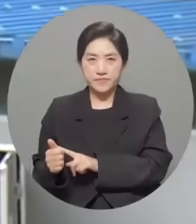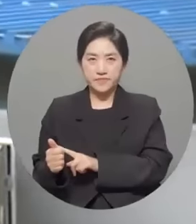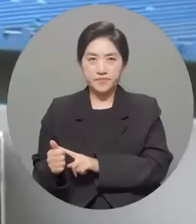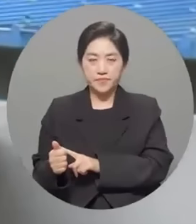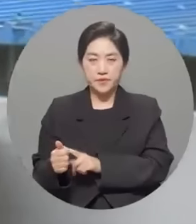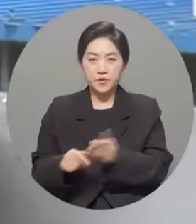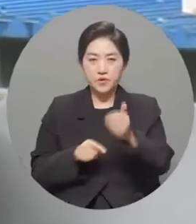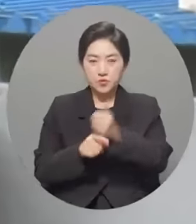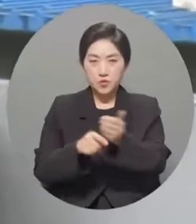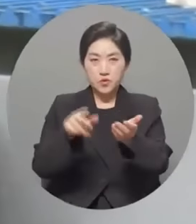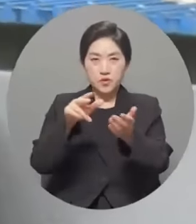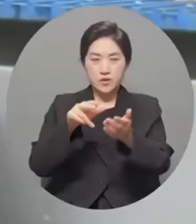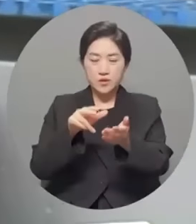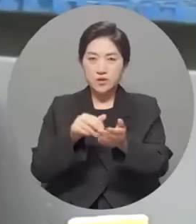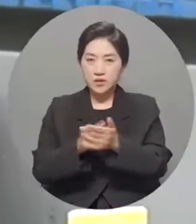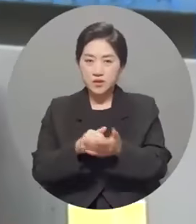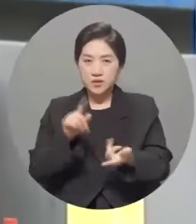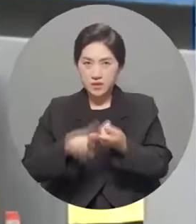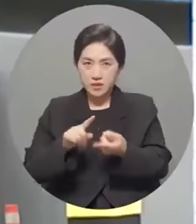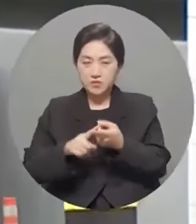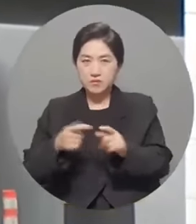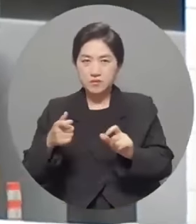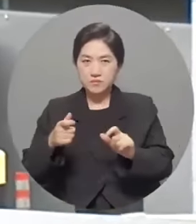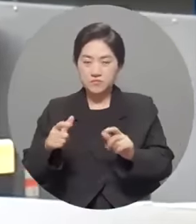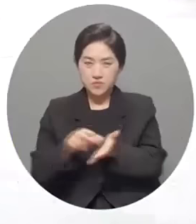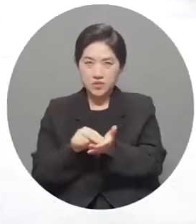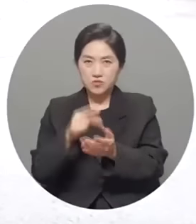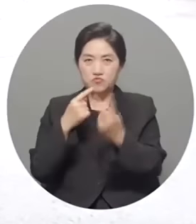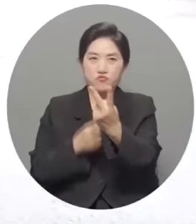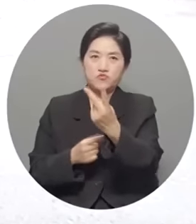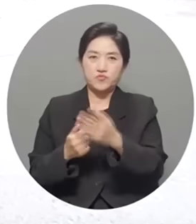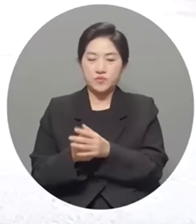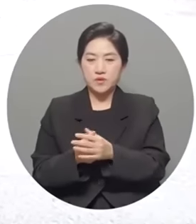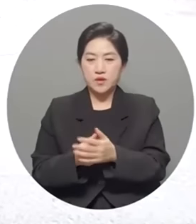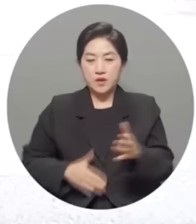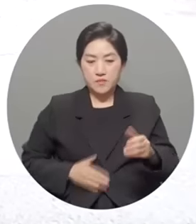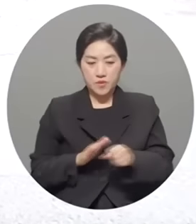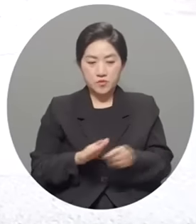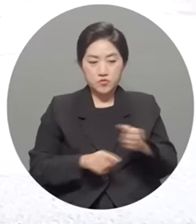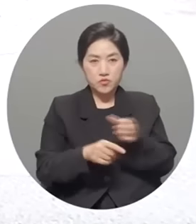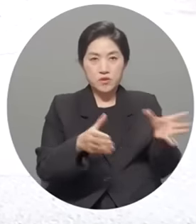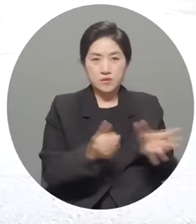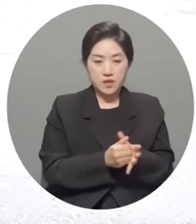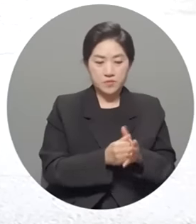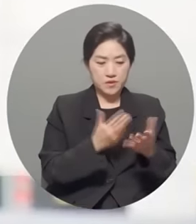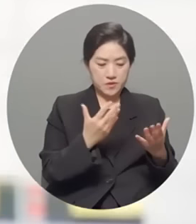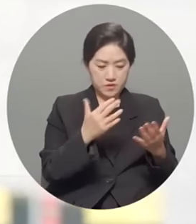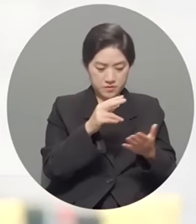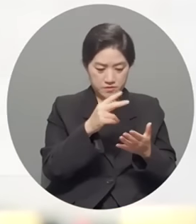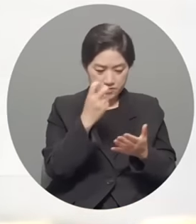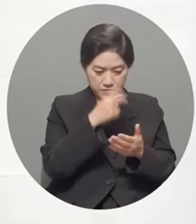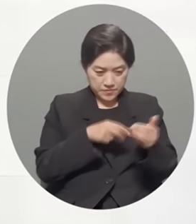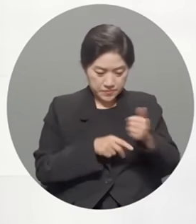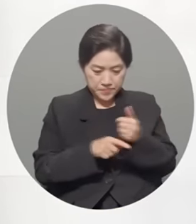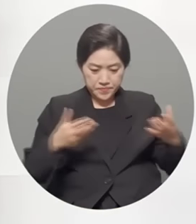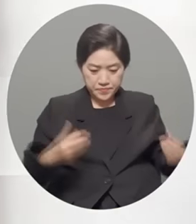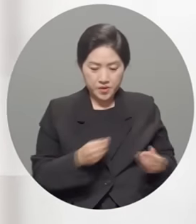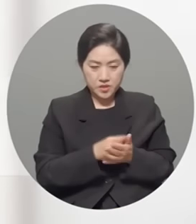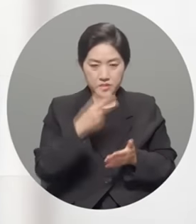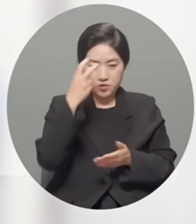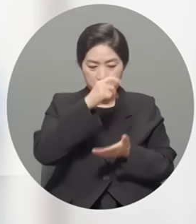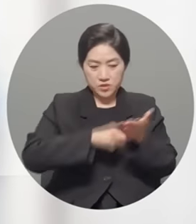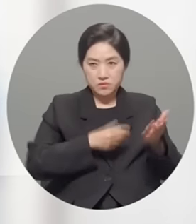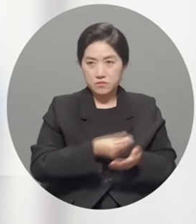조사 쟁점은 두 갈래로 예상됩니다. 먼저 이미 해병대 수사단이 경찰에 넘긴 수사 기록을